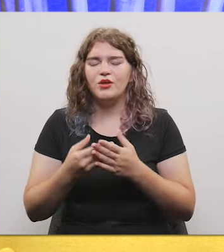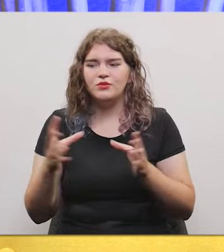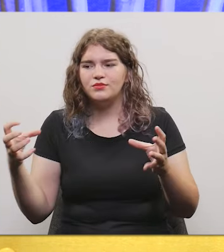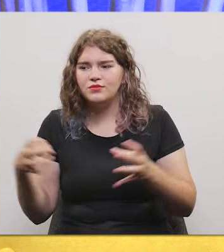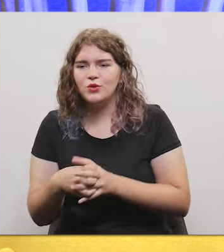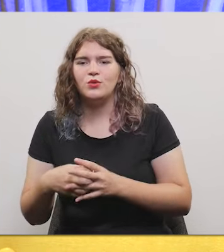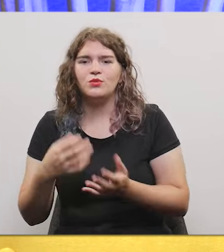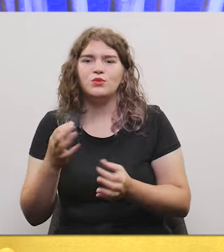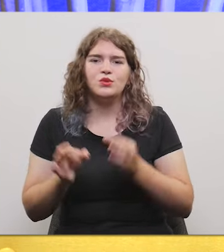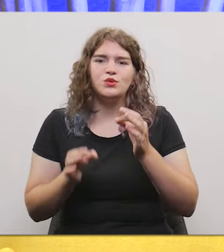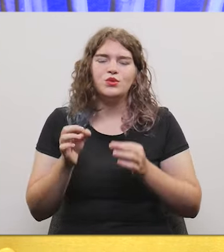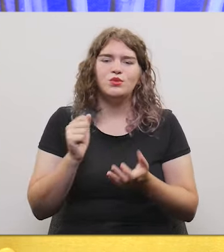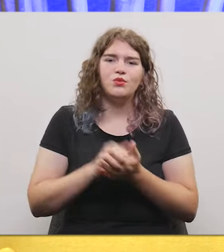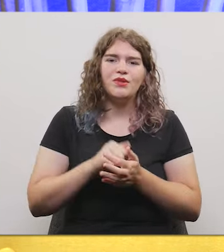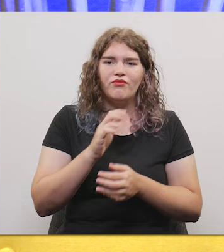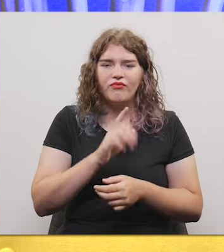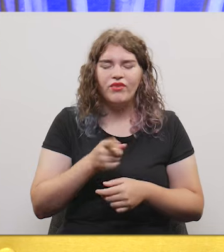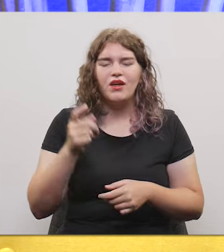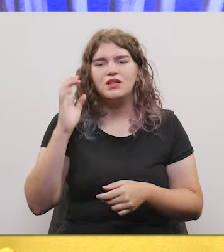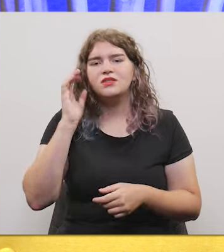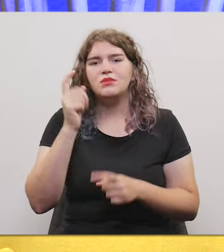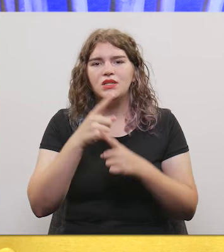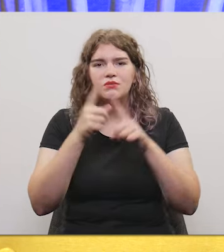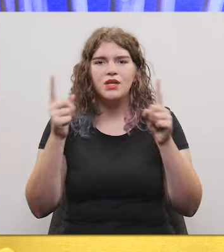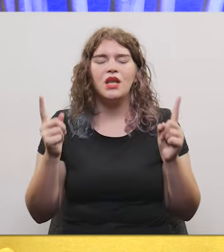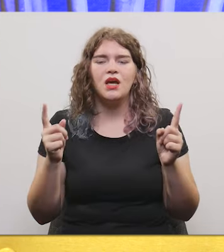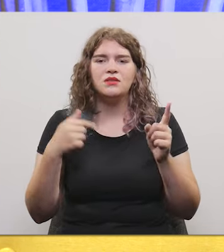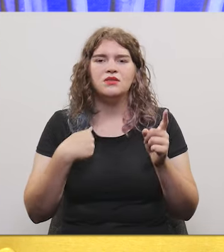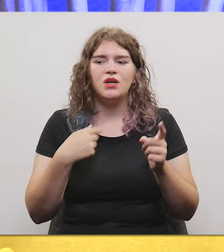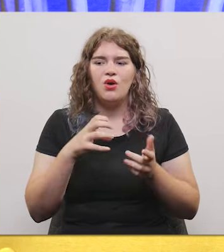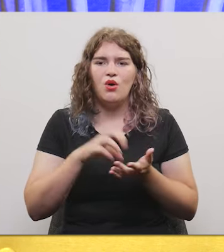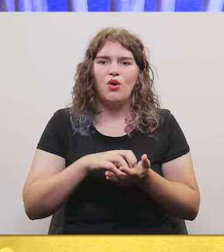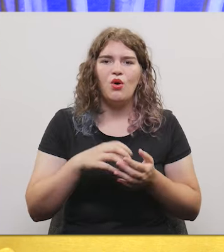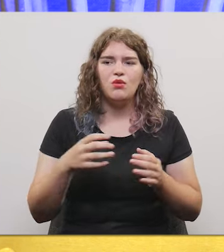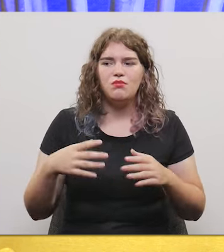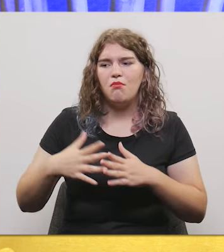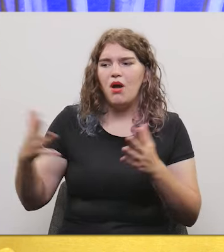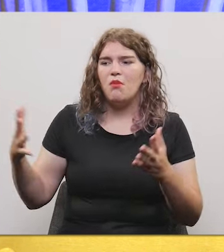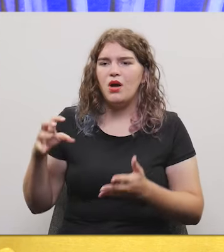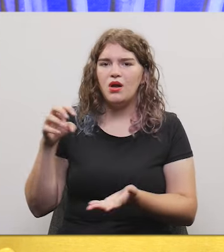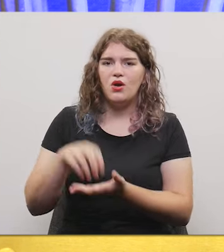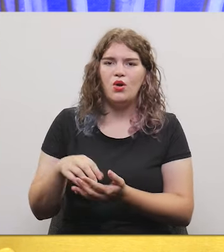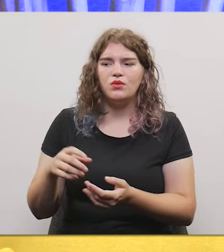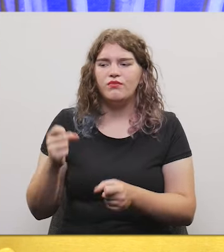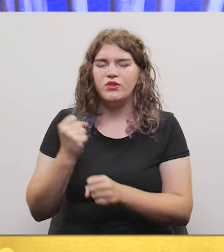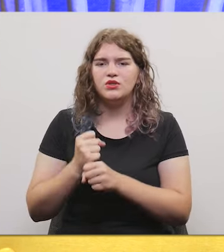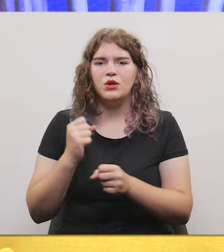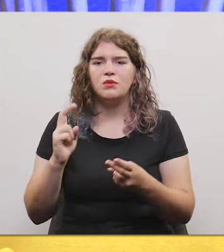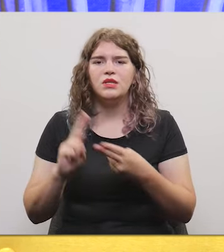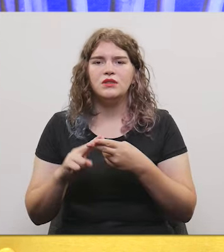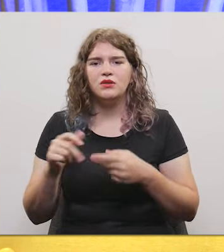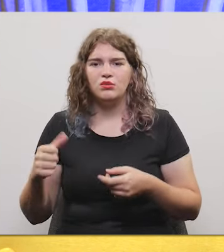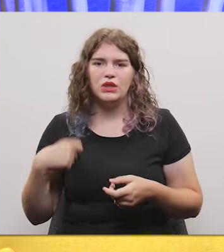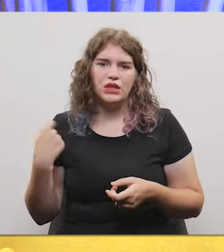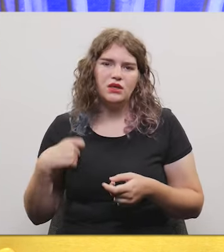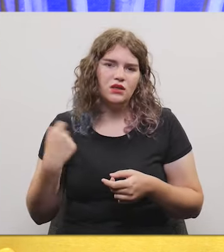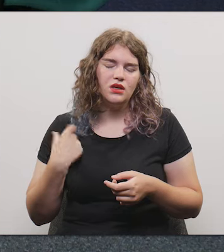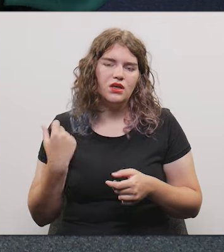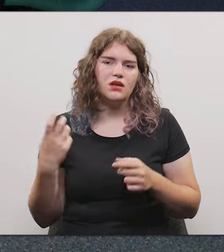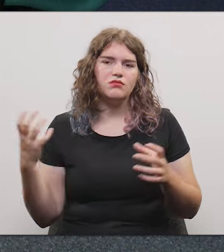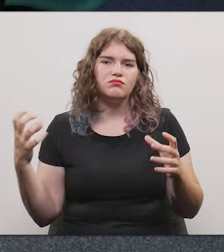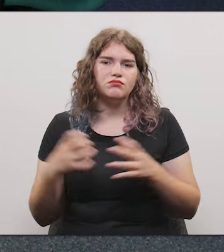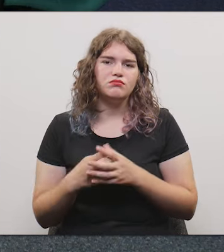biblic. În fiecare sâmbătă dimineața, într-o localitate care era cea mai mare, se făcea o întâlnire cu